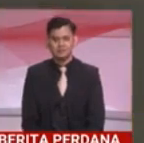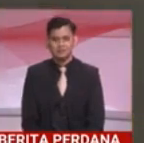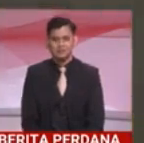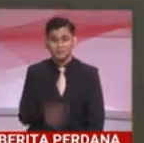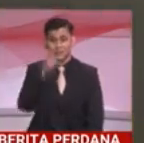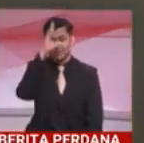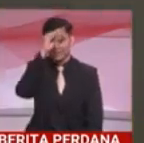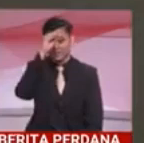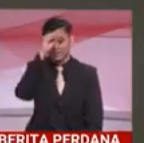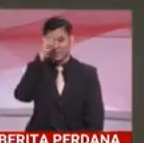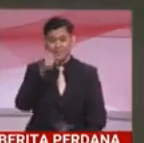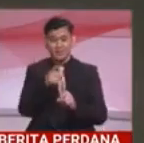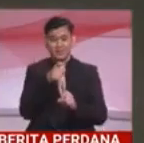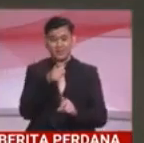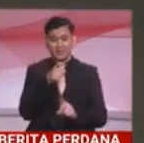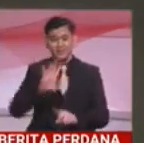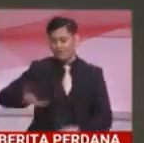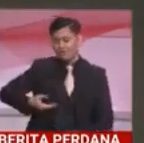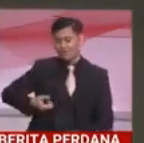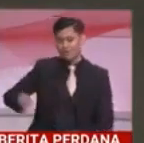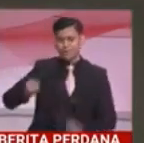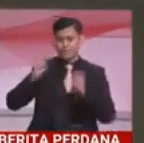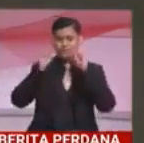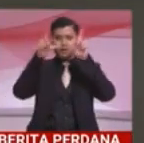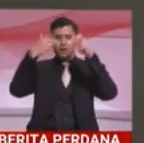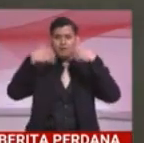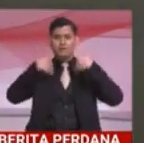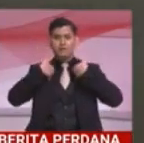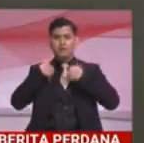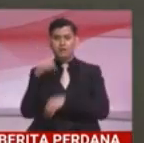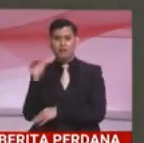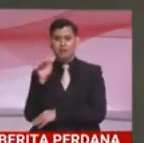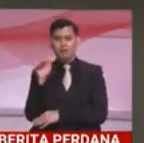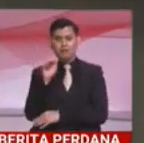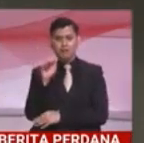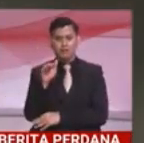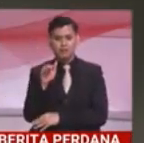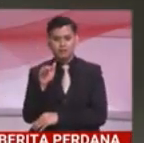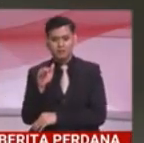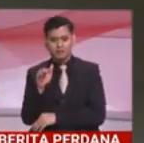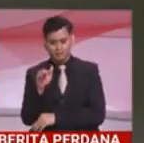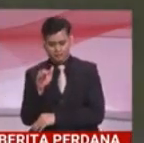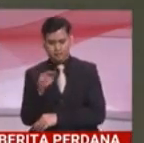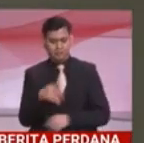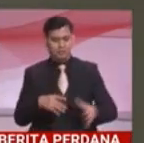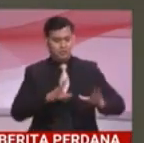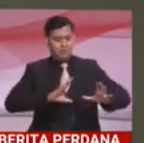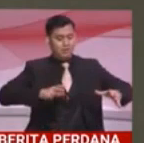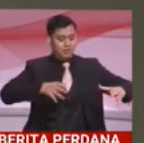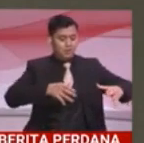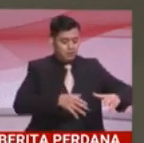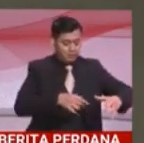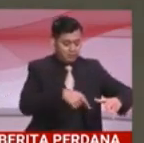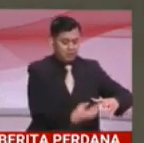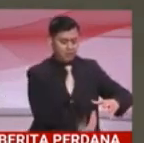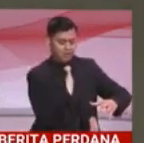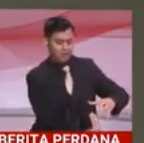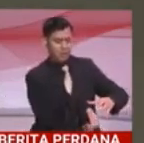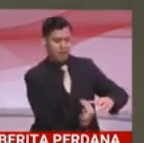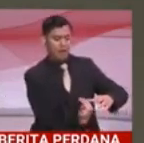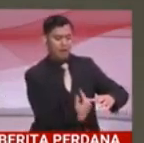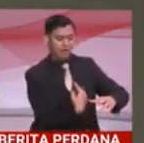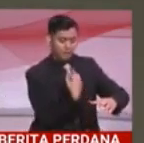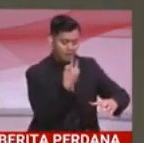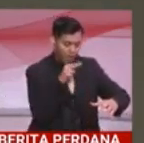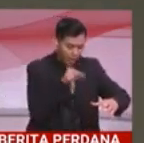Seorang lelaki di Kemboja terkejut apabila seekor ular tedung tiba-tiba mengintai dari dalam mangkuk